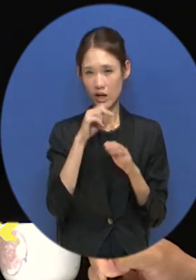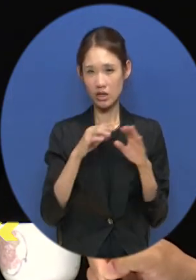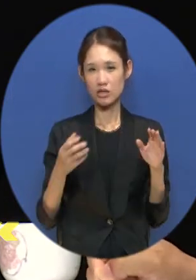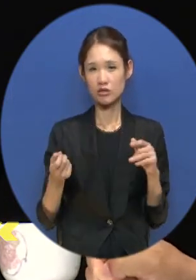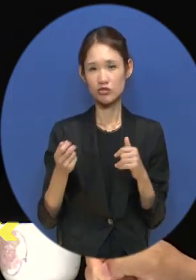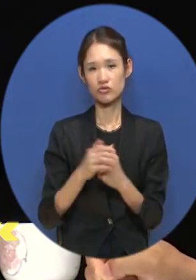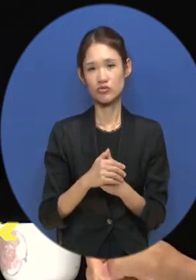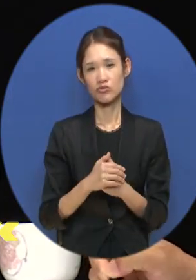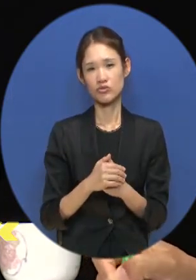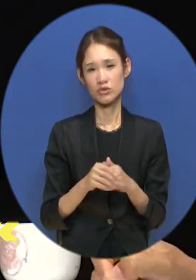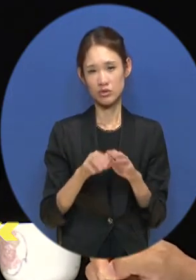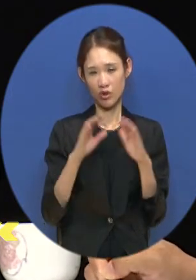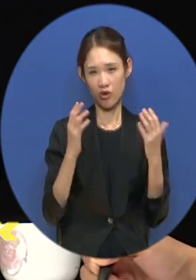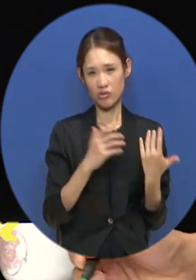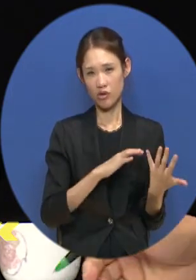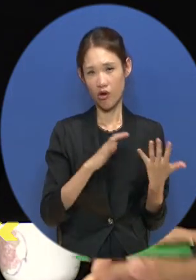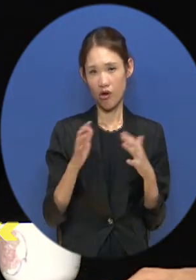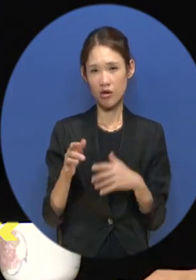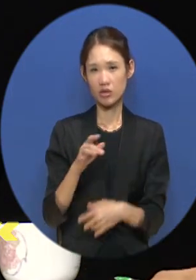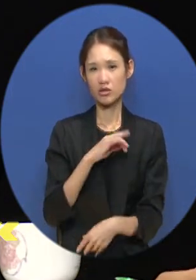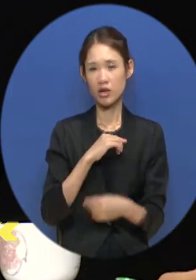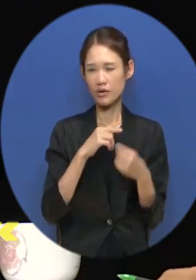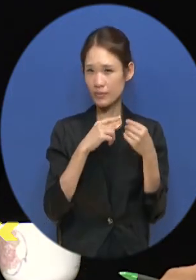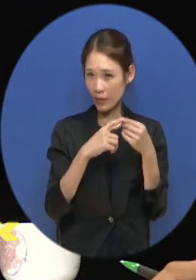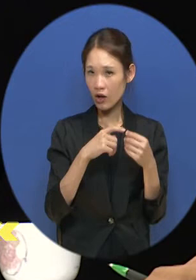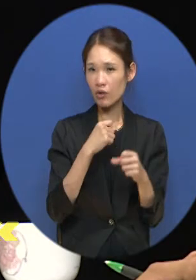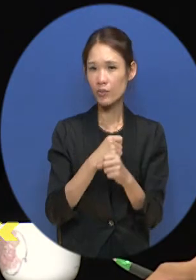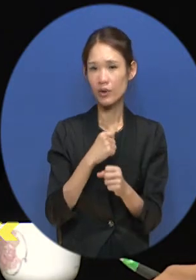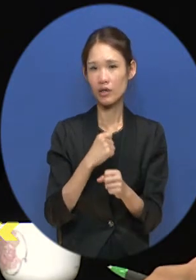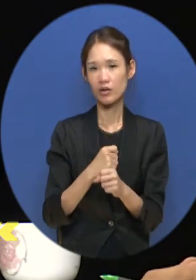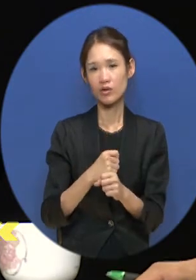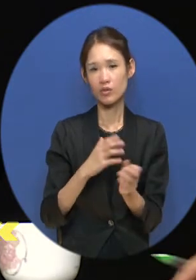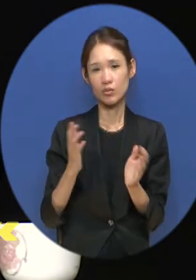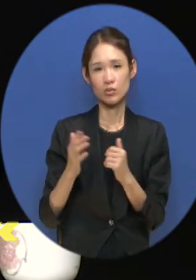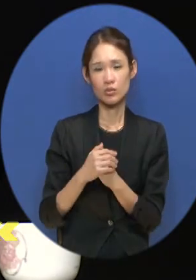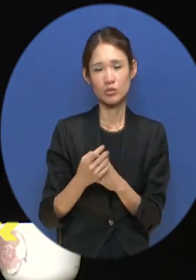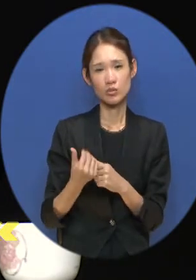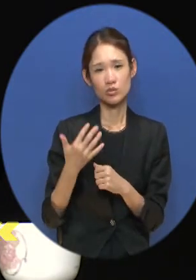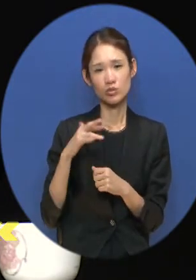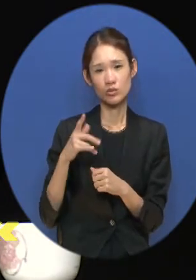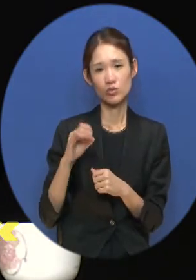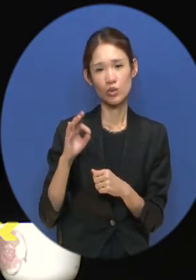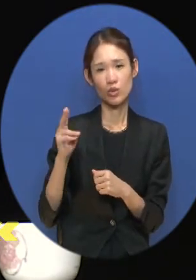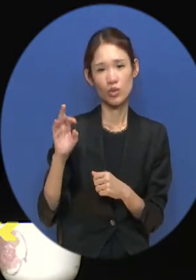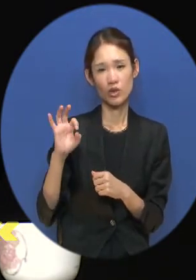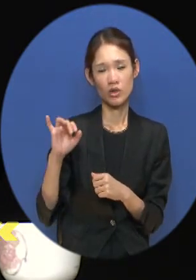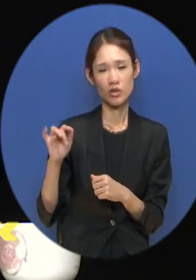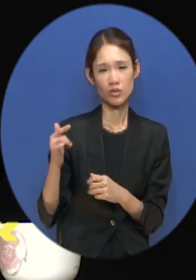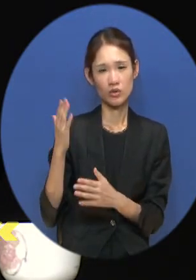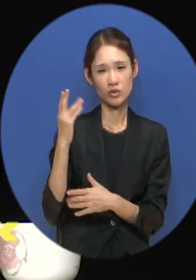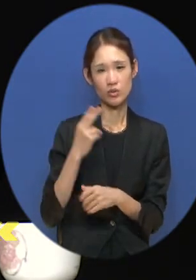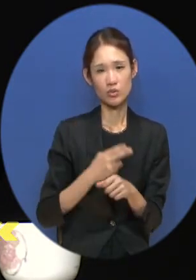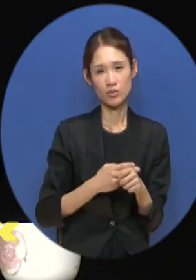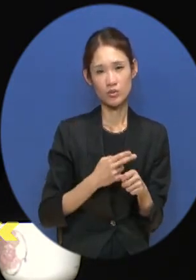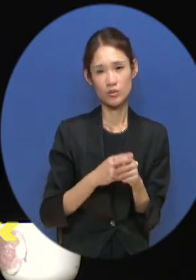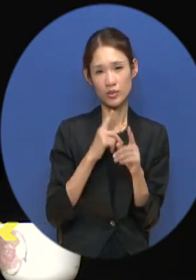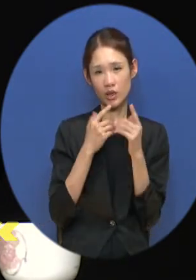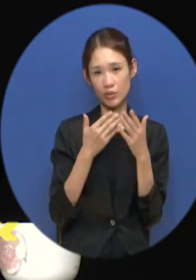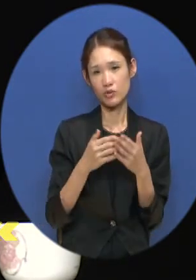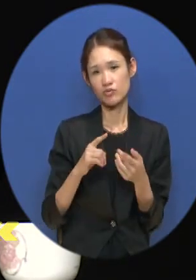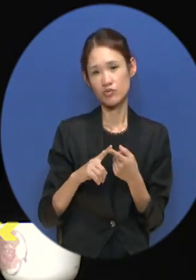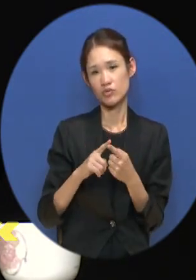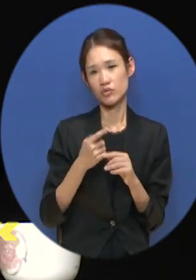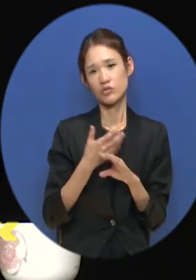기준은 전 세계에서도 제일 먼저 만들었고, 네네. 지금 우리 조 교수님 아까 얘기한